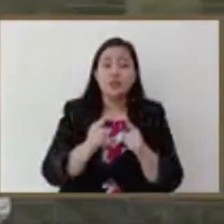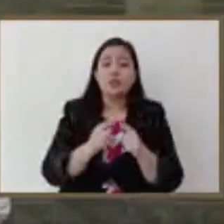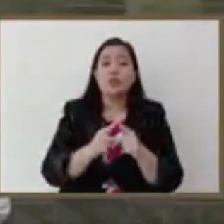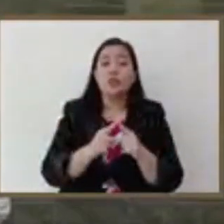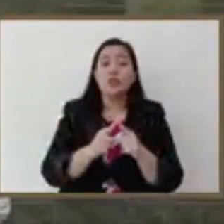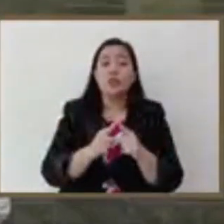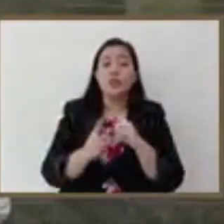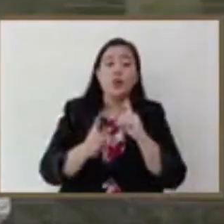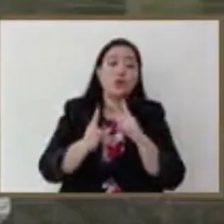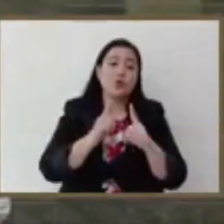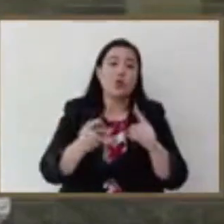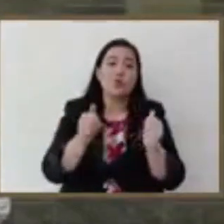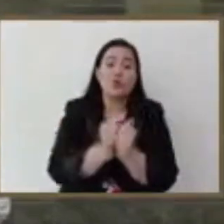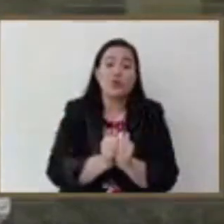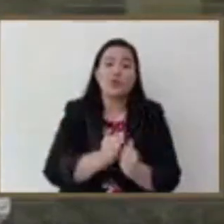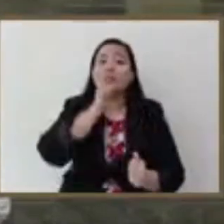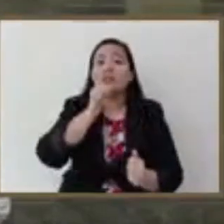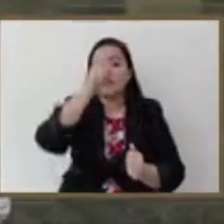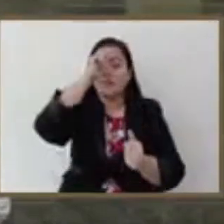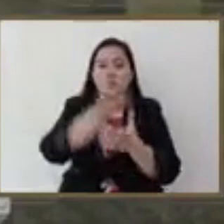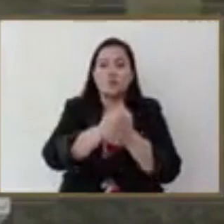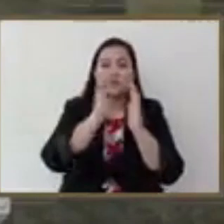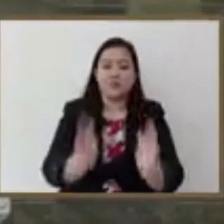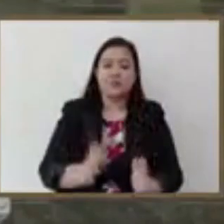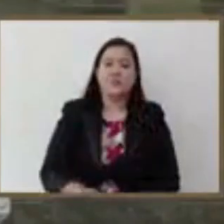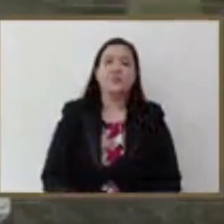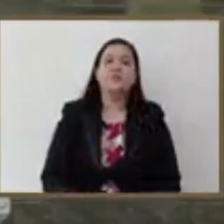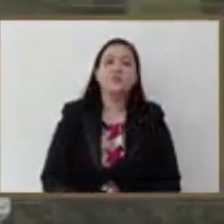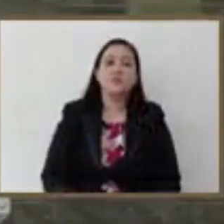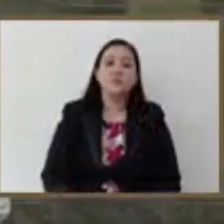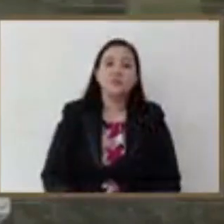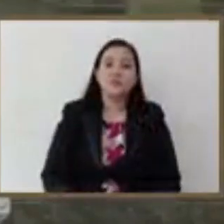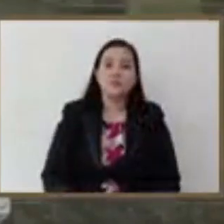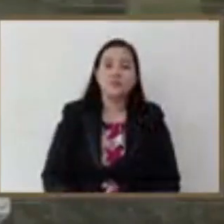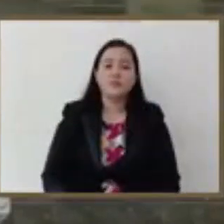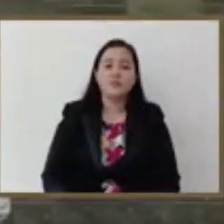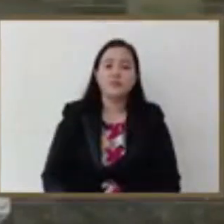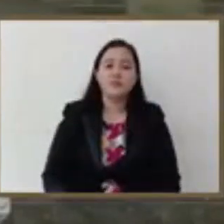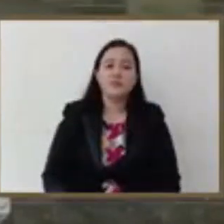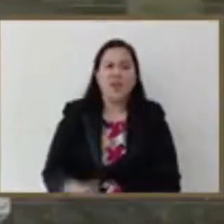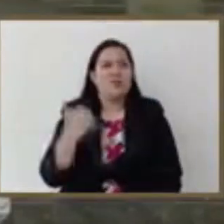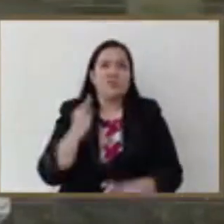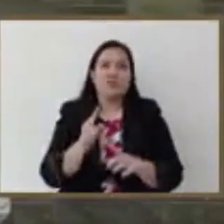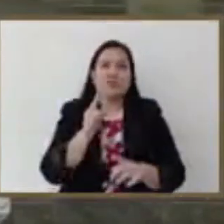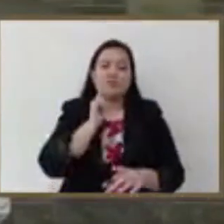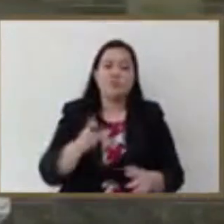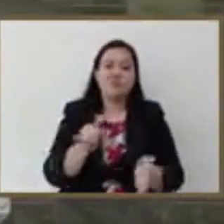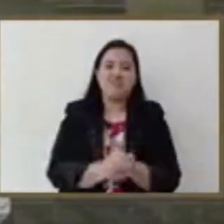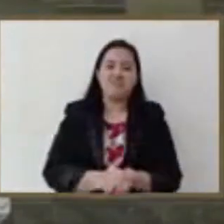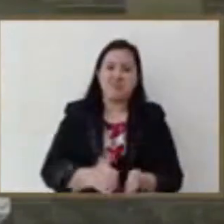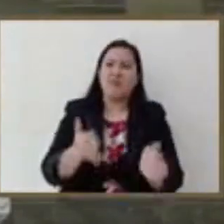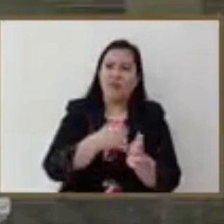nila, mas maganda pa nga minsan sa mga unbelievers eh. Kasi pag hindi kayo nagkakasundo, isang boteng alak lang, magkakasundo na kayo.